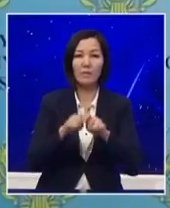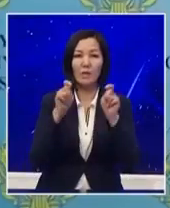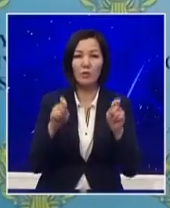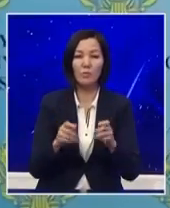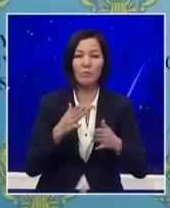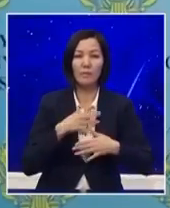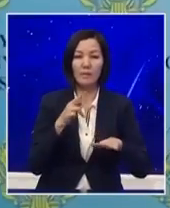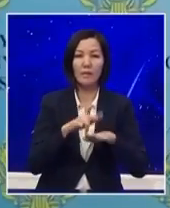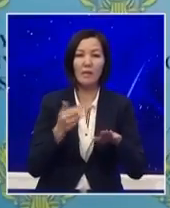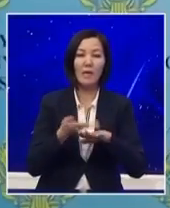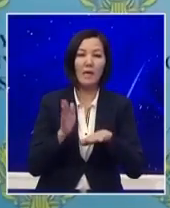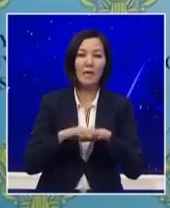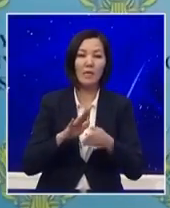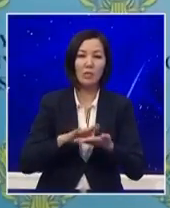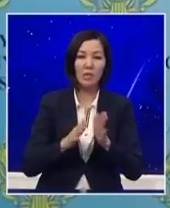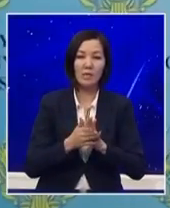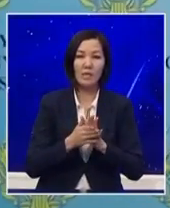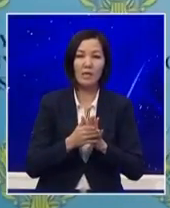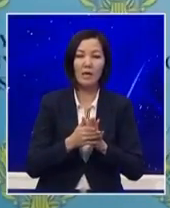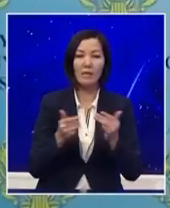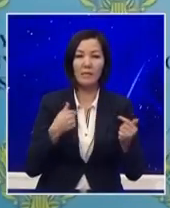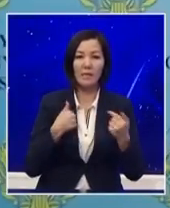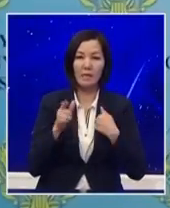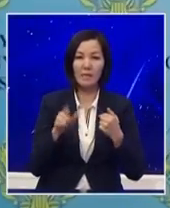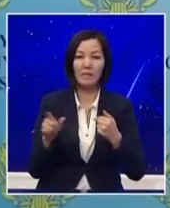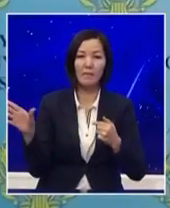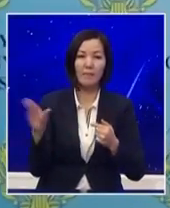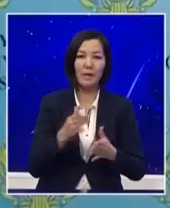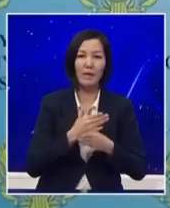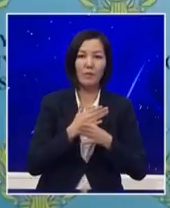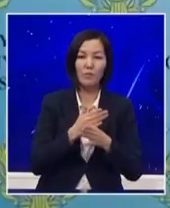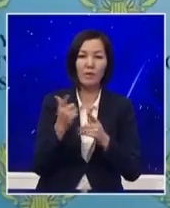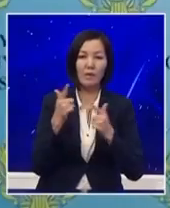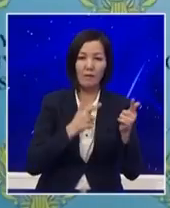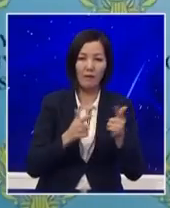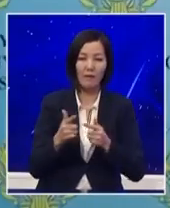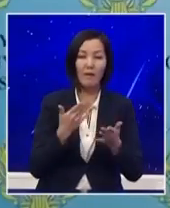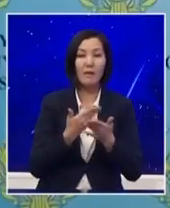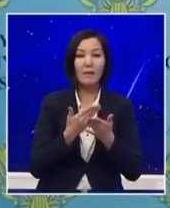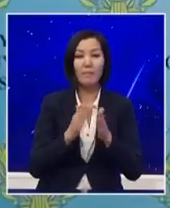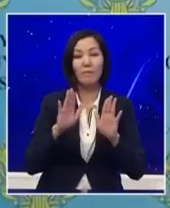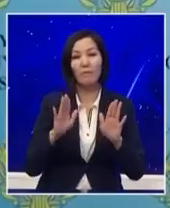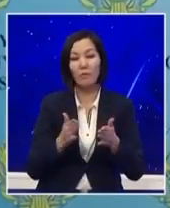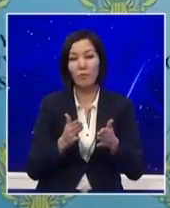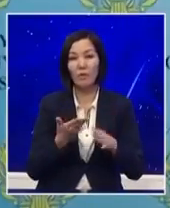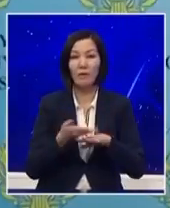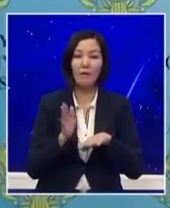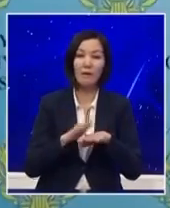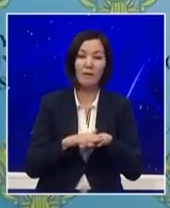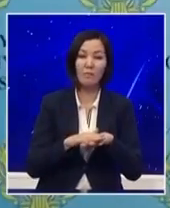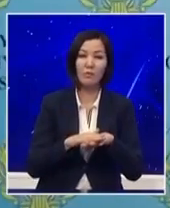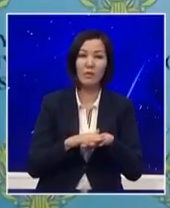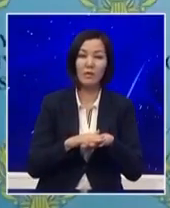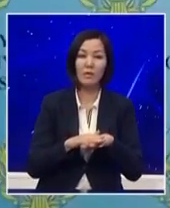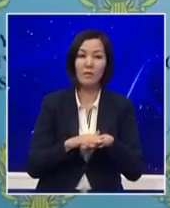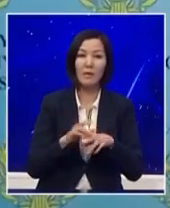біздің қызметкерлер қиын жағдайға тап болған азаматтарға кез келген көмекті көрсетуге дайын. Егер сіз қиын жағдайға тап болсаңыз және өзіңіз